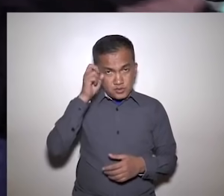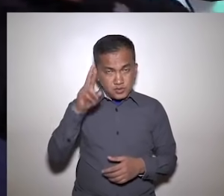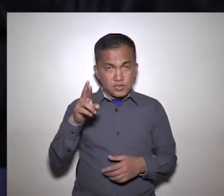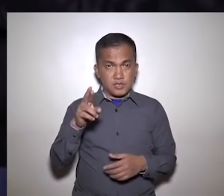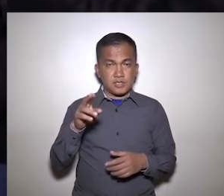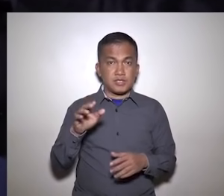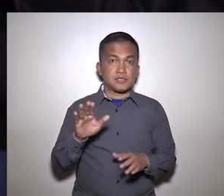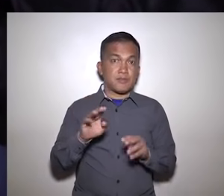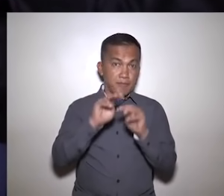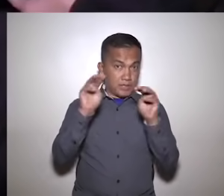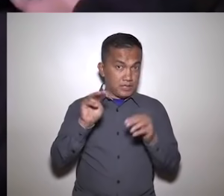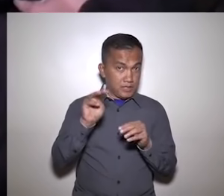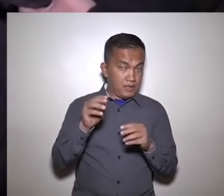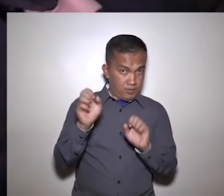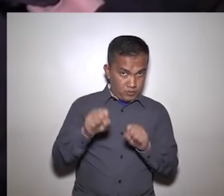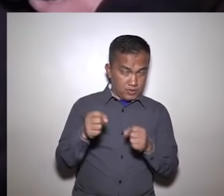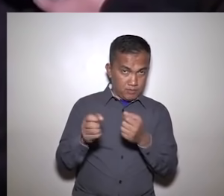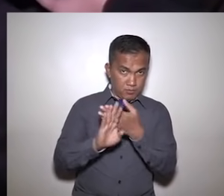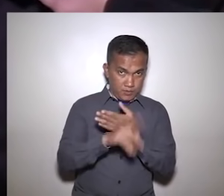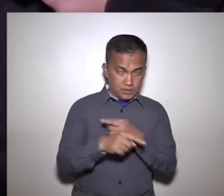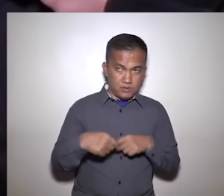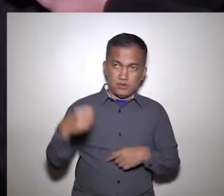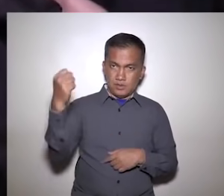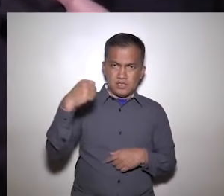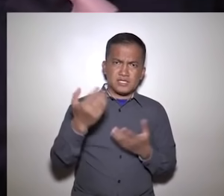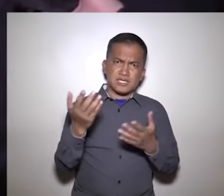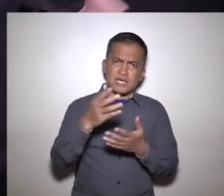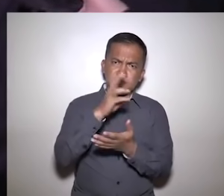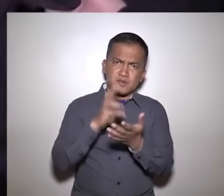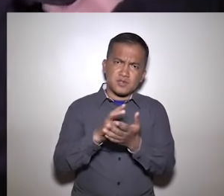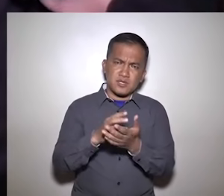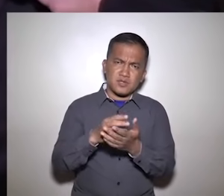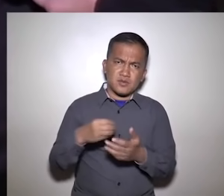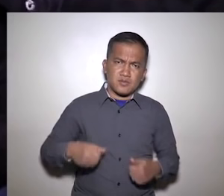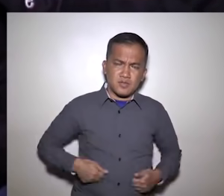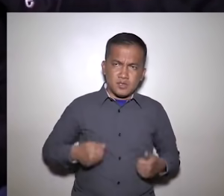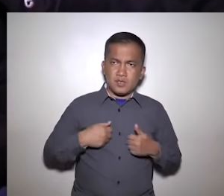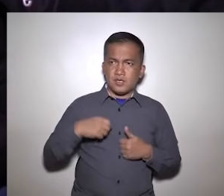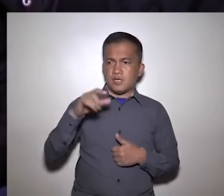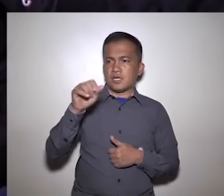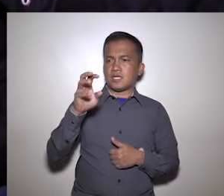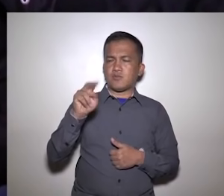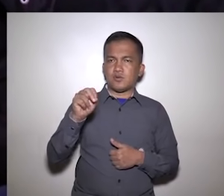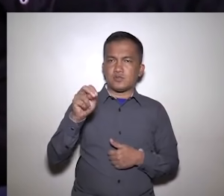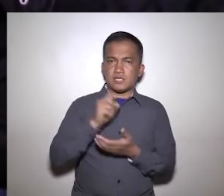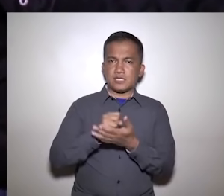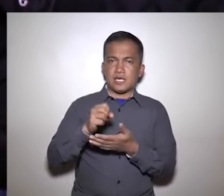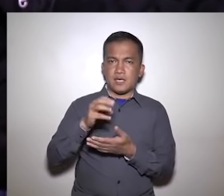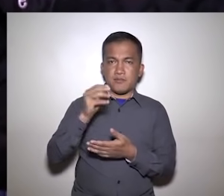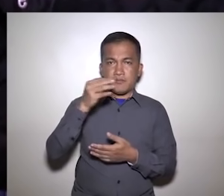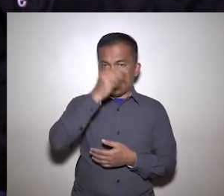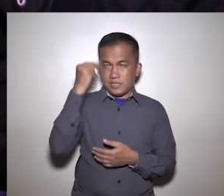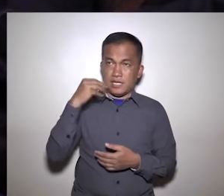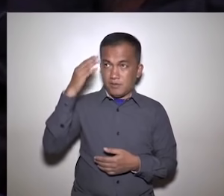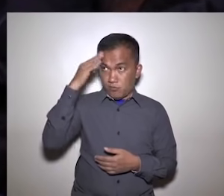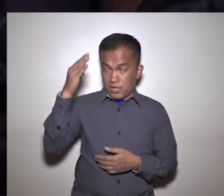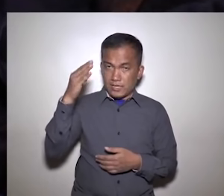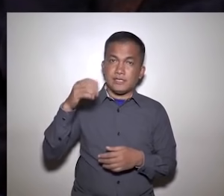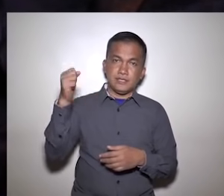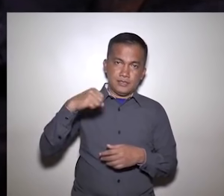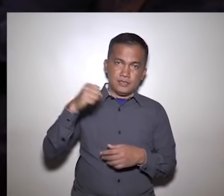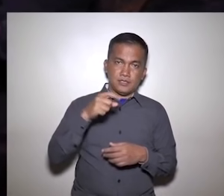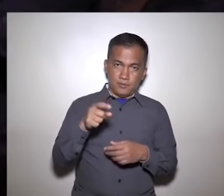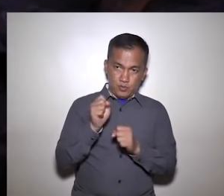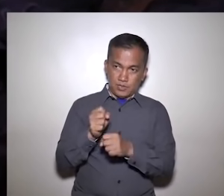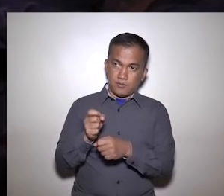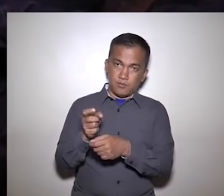So, sir, sa Lunes, pwede ba kayo bumalik dito? Opo. Saan ba kayo nakatira dito, sir? Katmon po, Santa Maria. Bulacan? Sige po, di ko